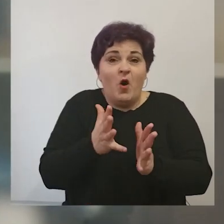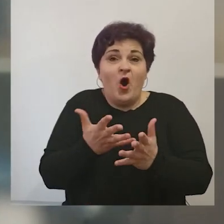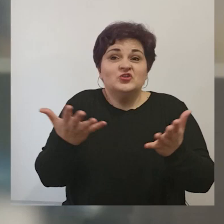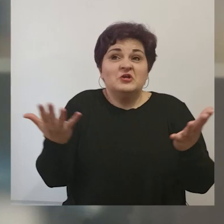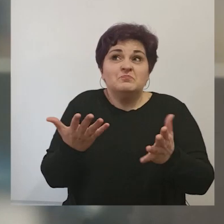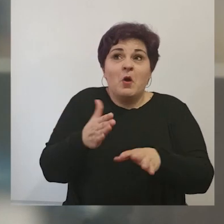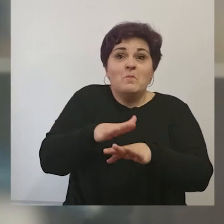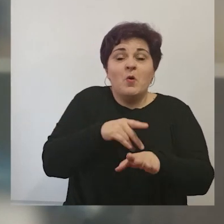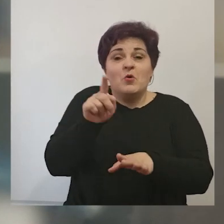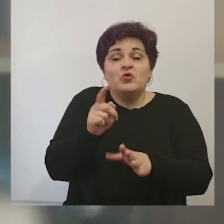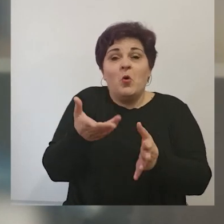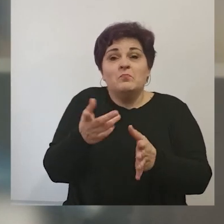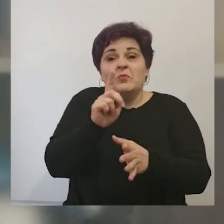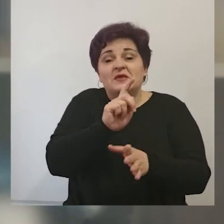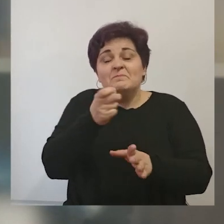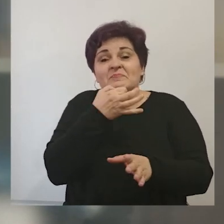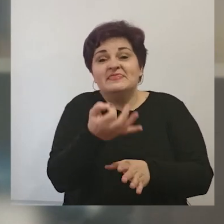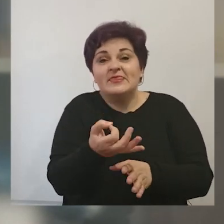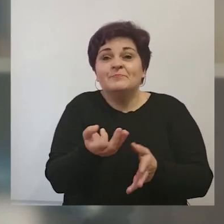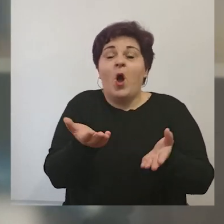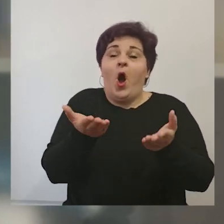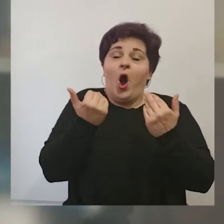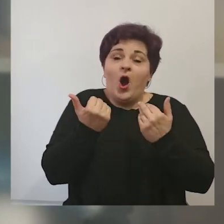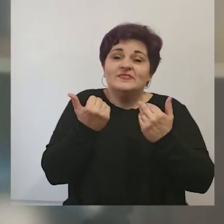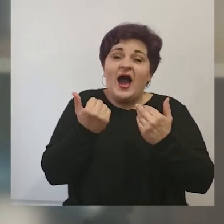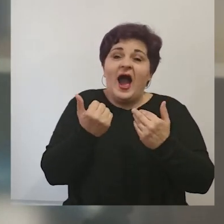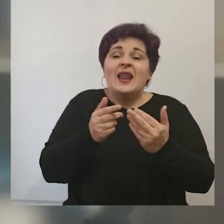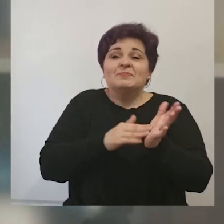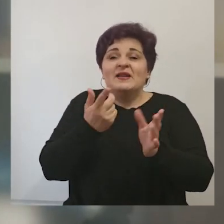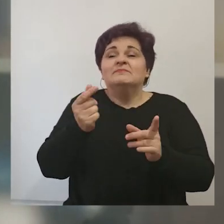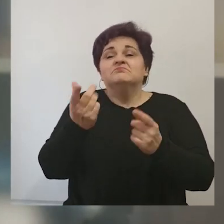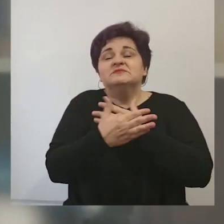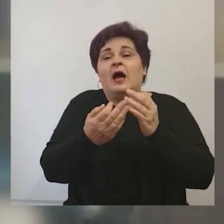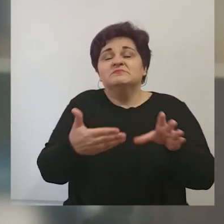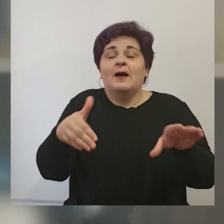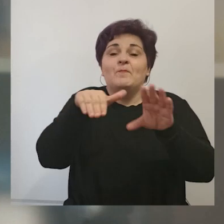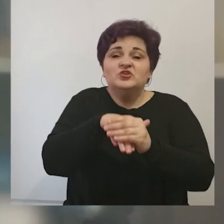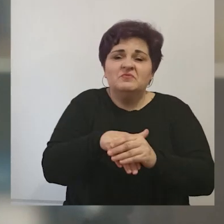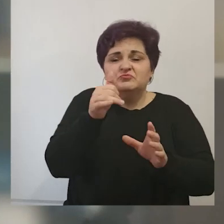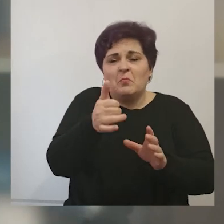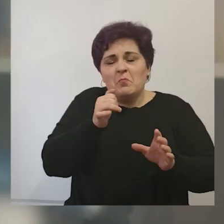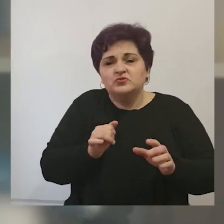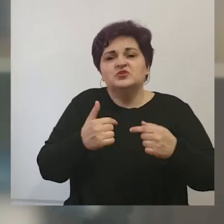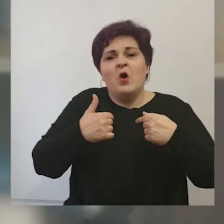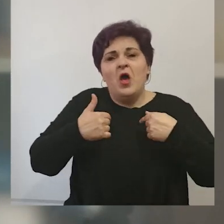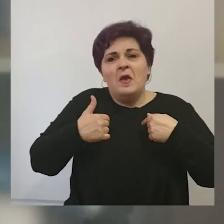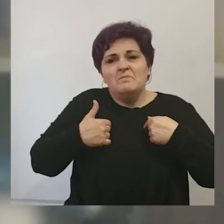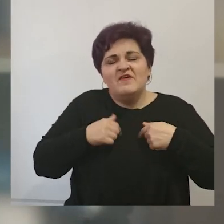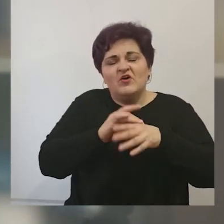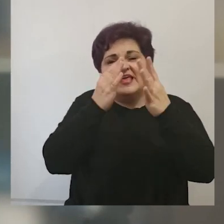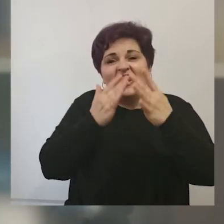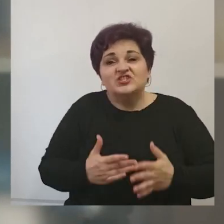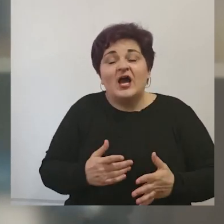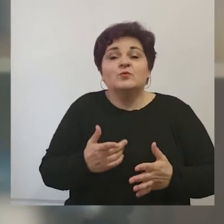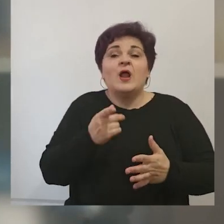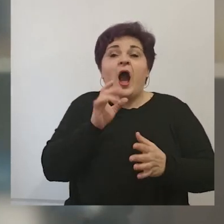se nešto startovati po tom pitanju i onda znači po pitanju zapošljavanja zasigurno ćemo obratiti